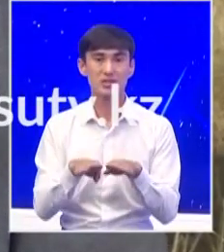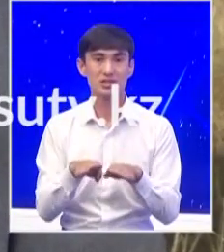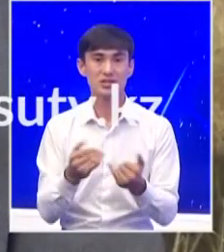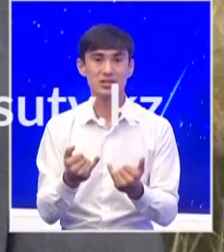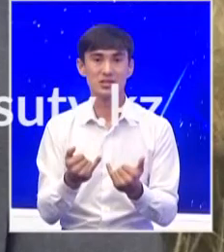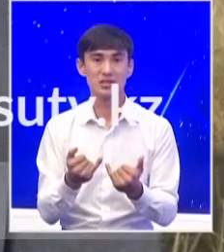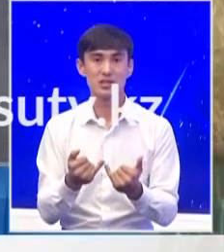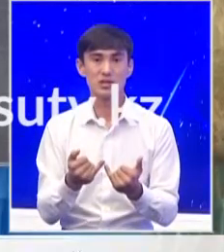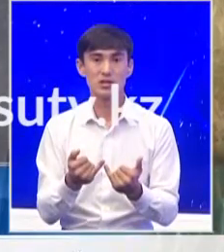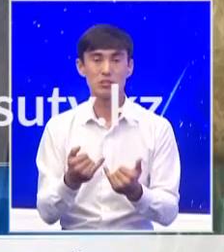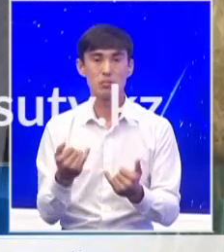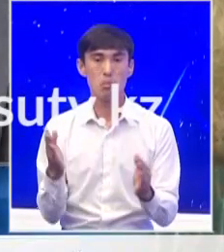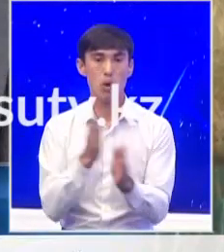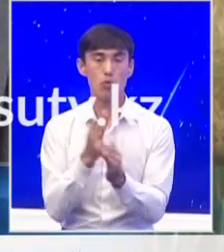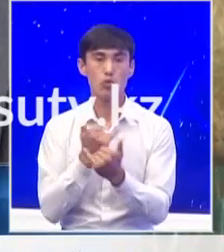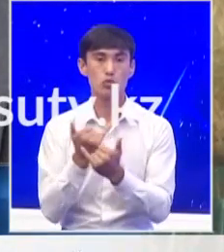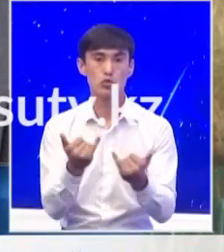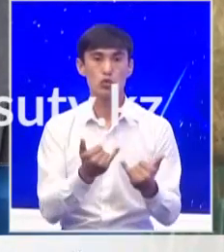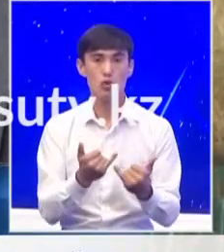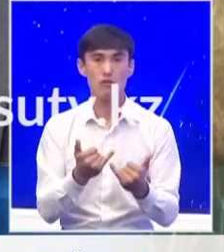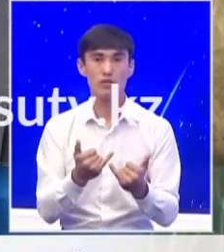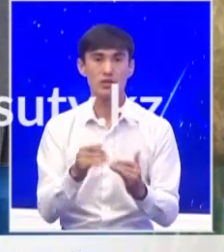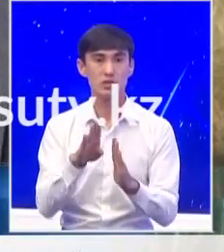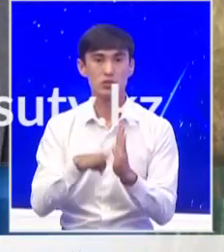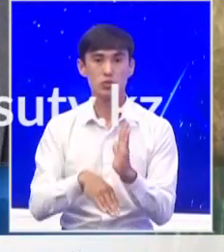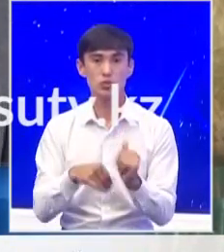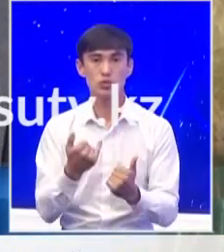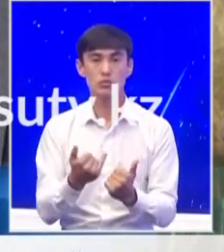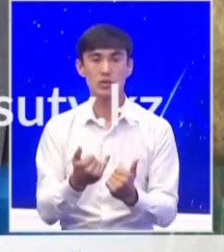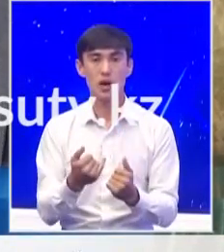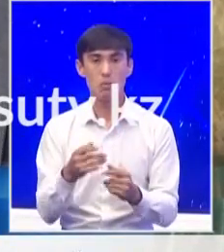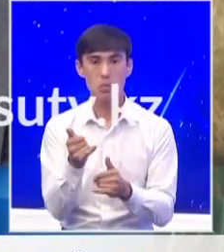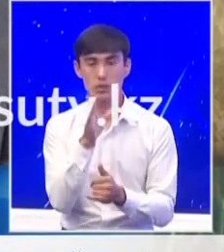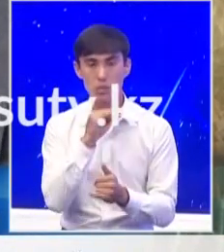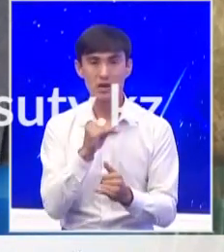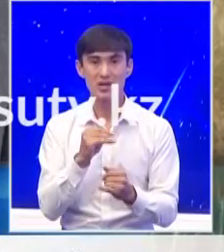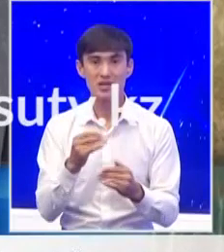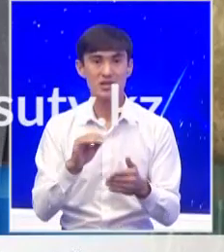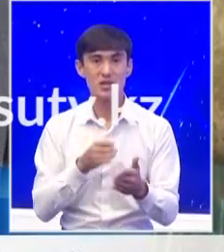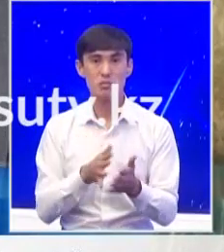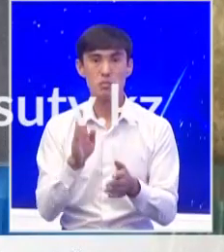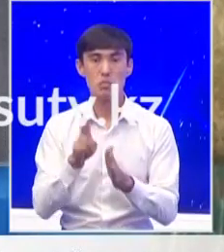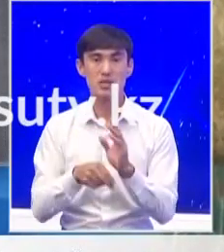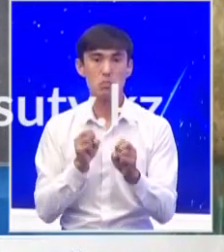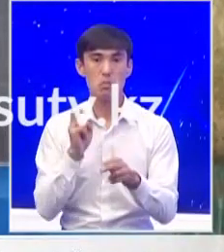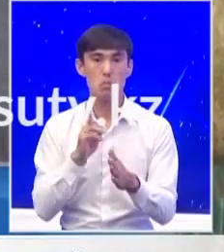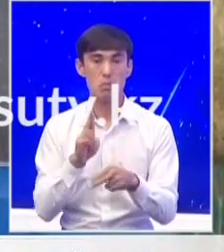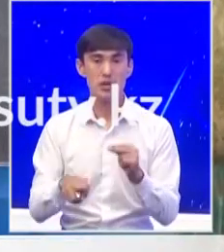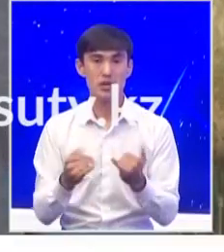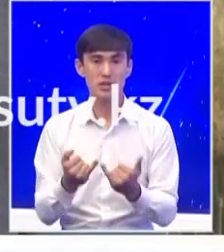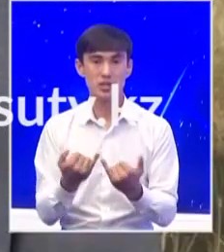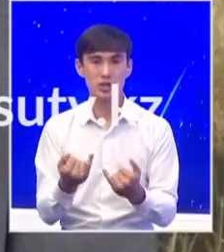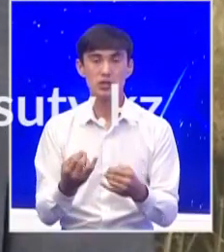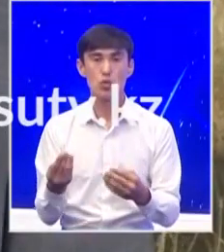Конечно, по сравнению с прошлым годом погодные условия негативно сказались на урожайности. Однако мы смогли не допустить значительных потерь. Средняя урожайность по району сейчас